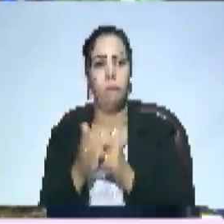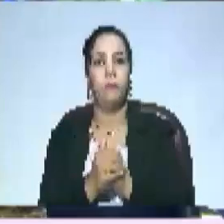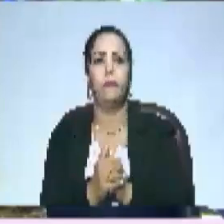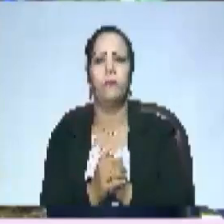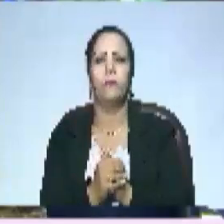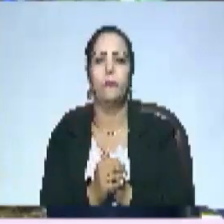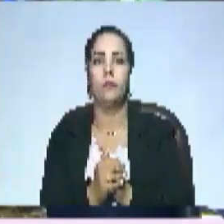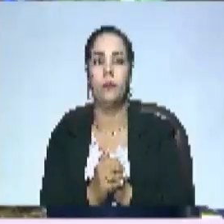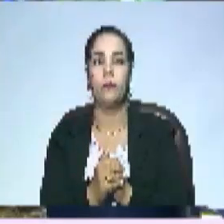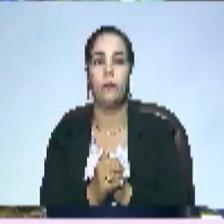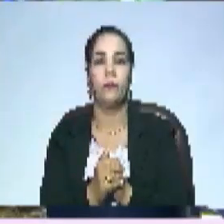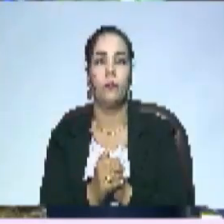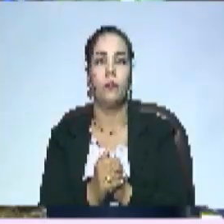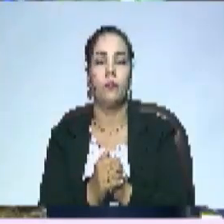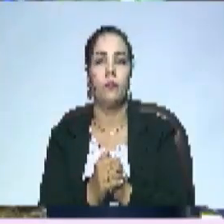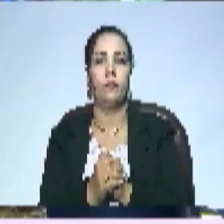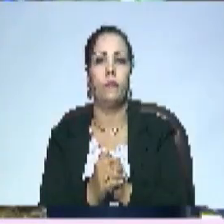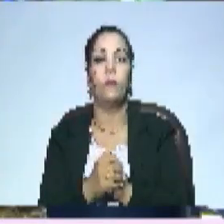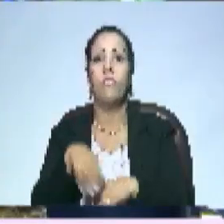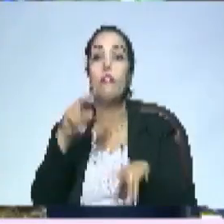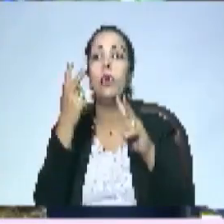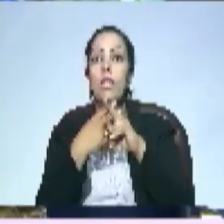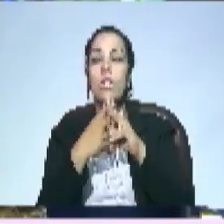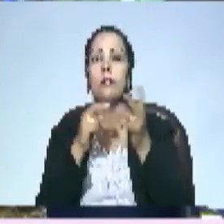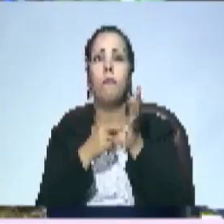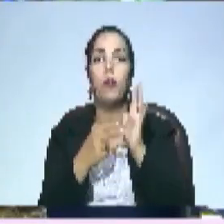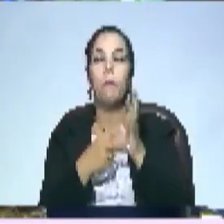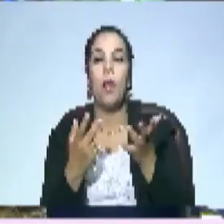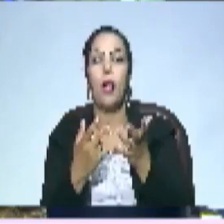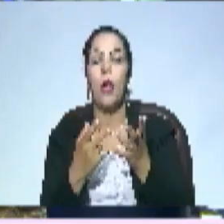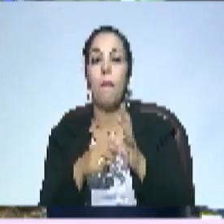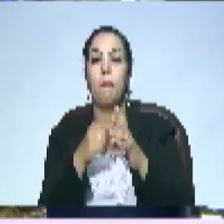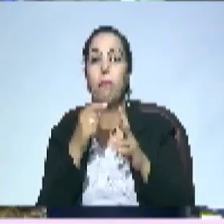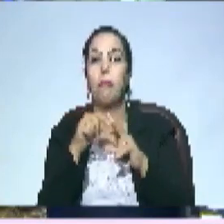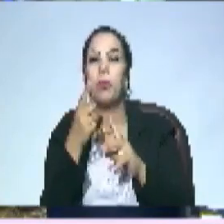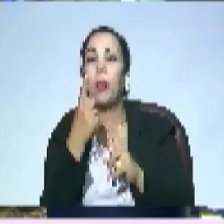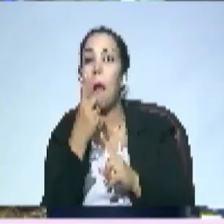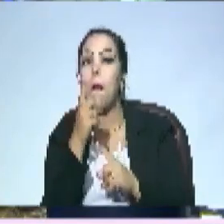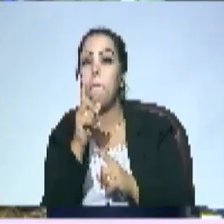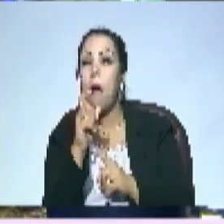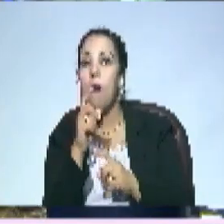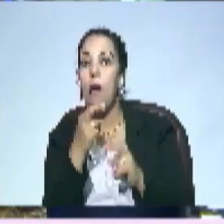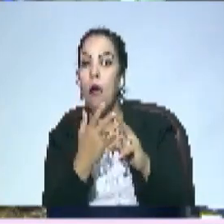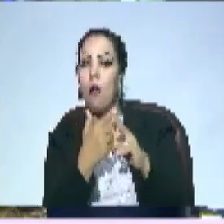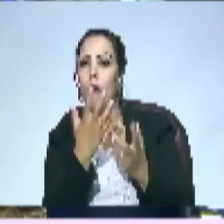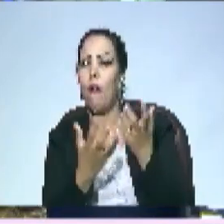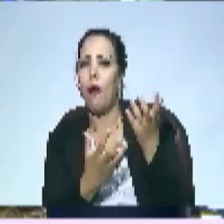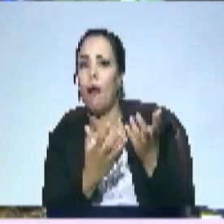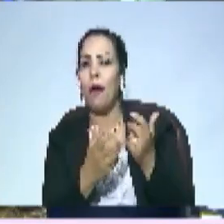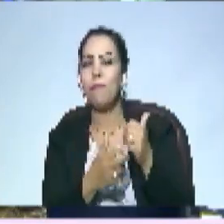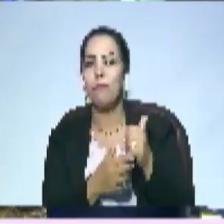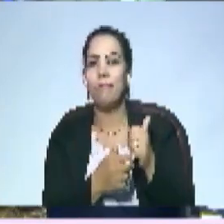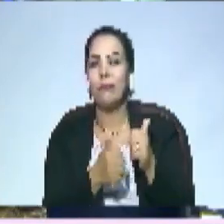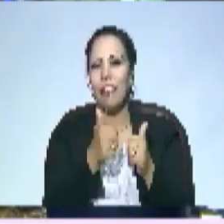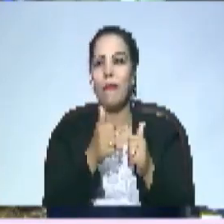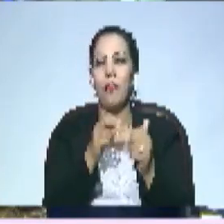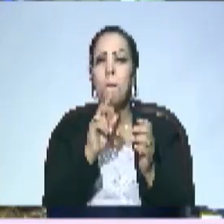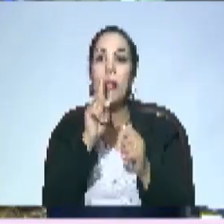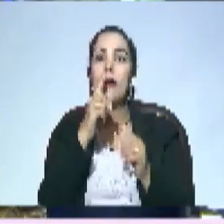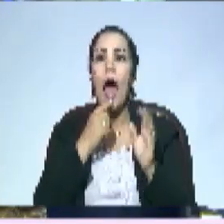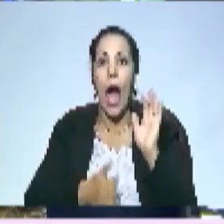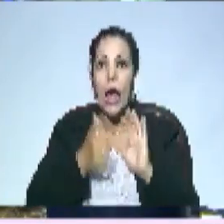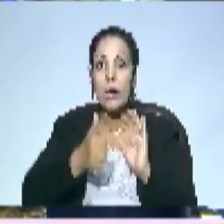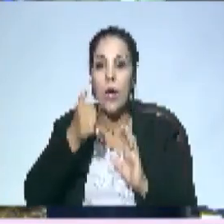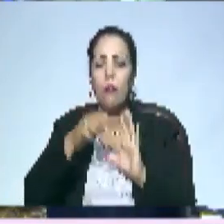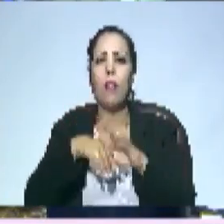تمام. في ناس بتعملها بتسلق الكانالوني، بس انا ما بفضلش، هي الصح بتاعها ان احنا بنعملها كده نية زي